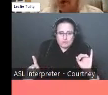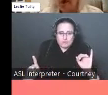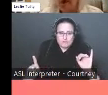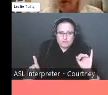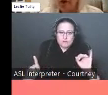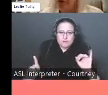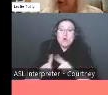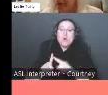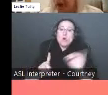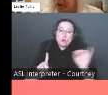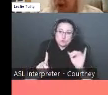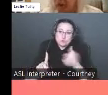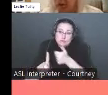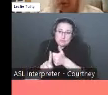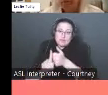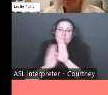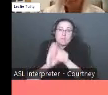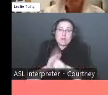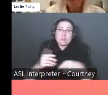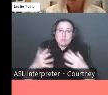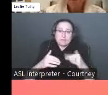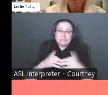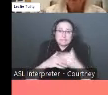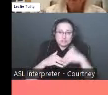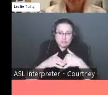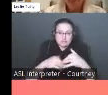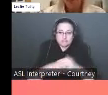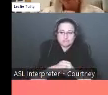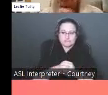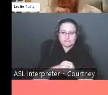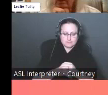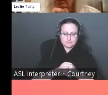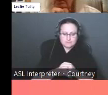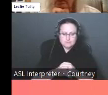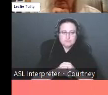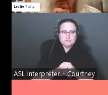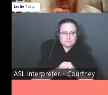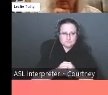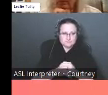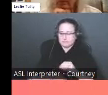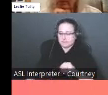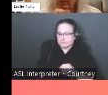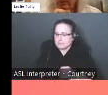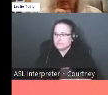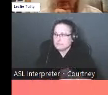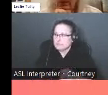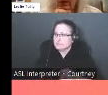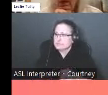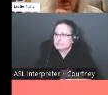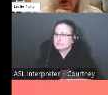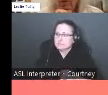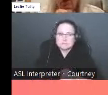et aussi beaucoup plus susceptibles d'être autochtones.